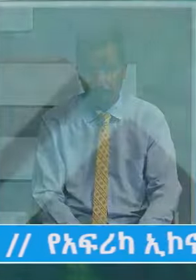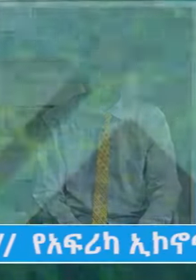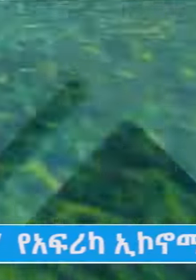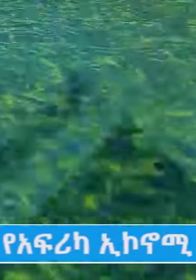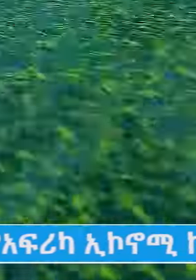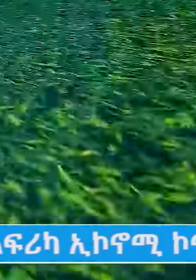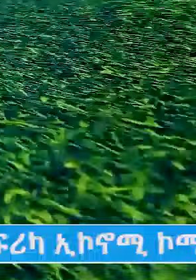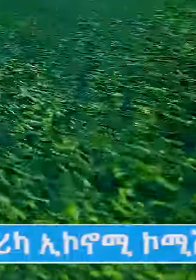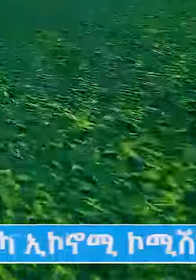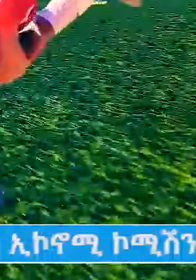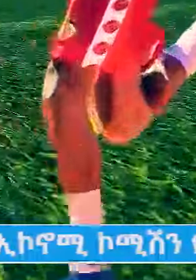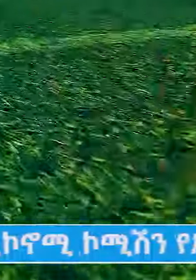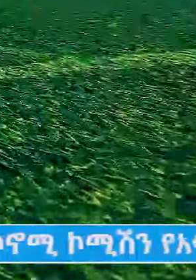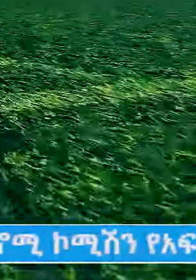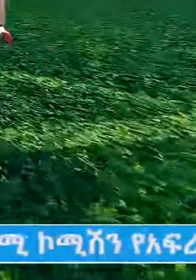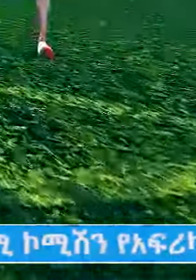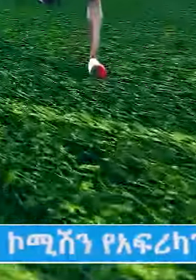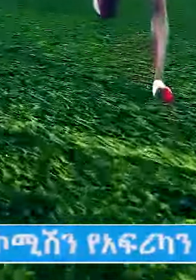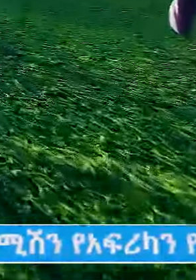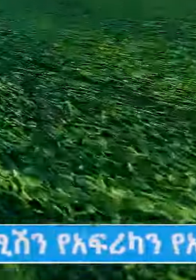ጊዜ ይሆንላል።